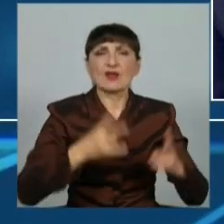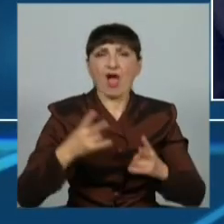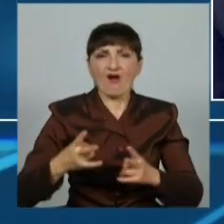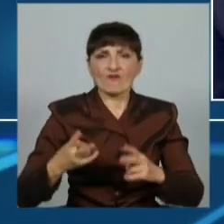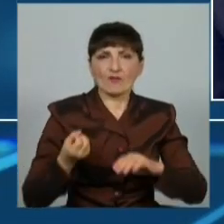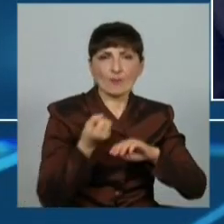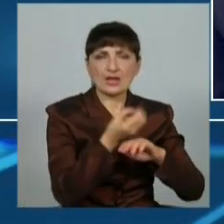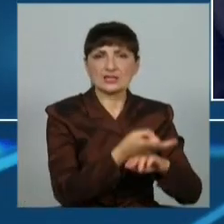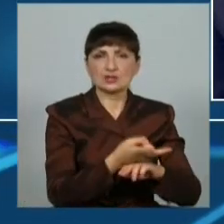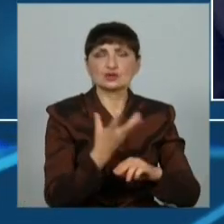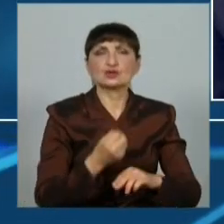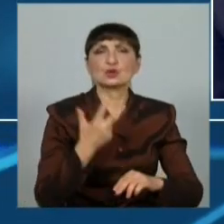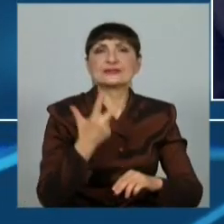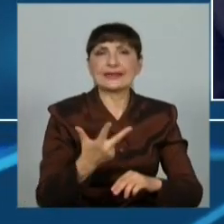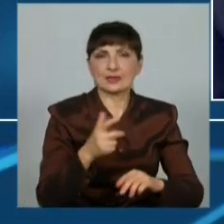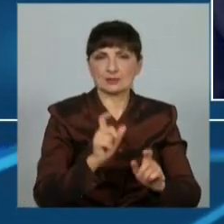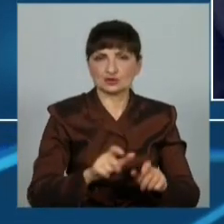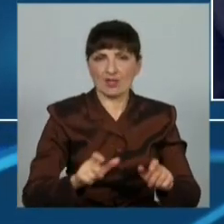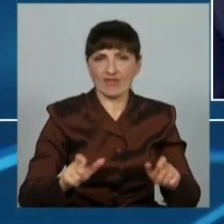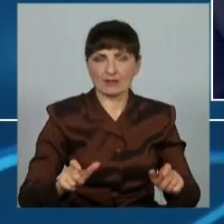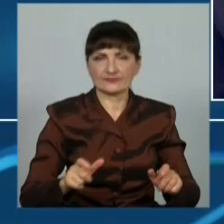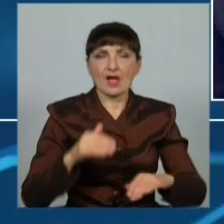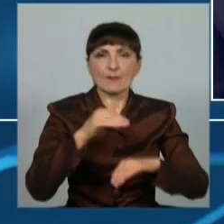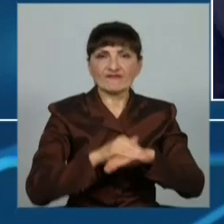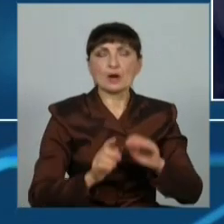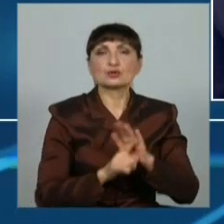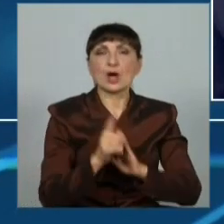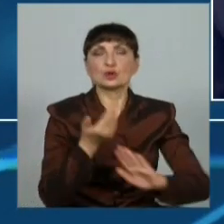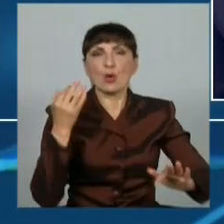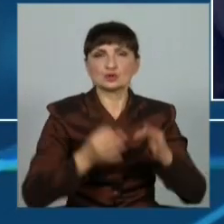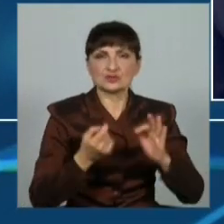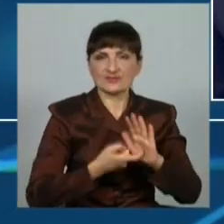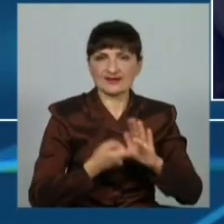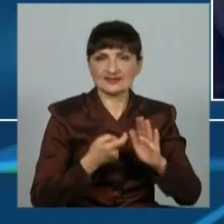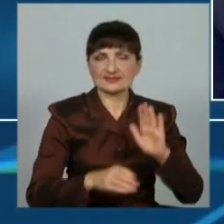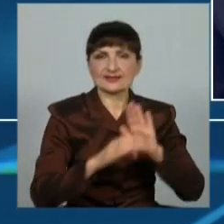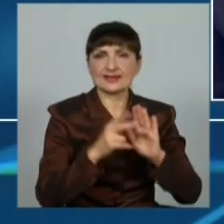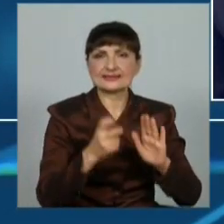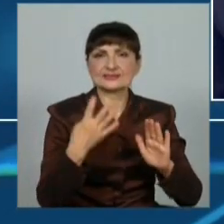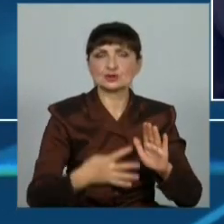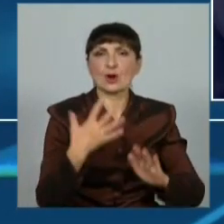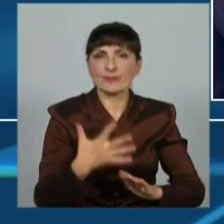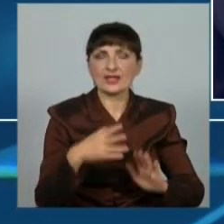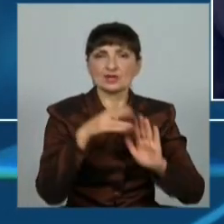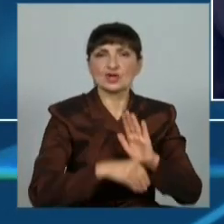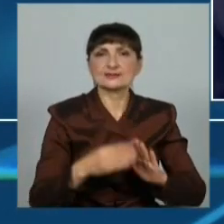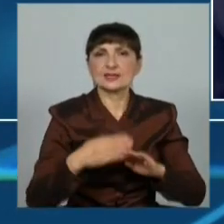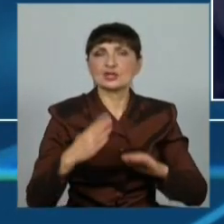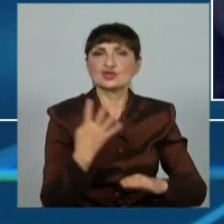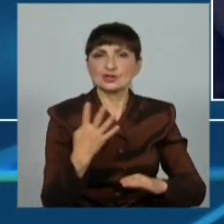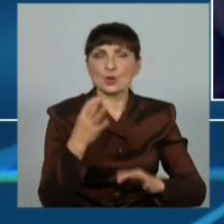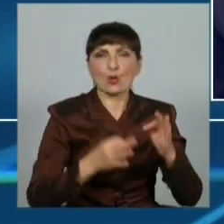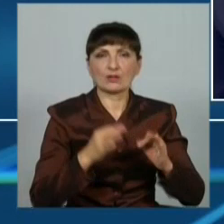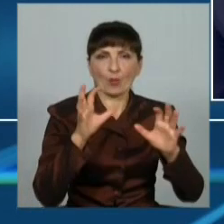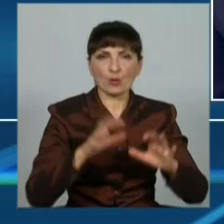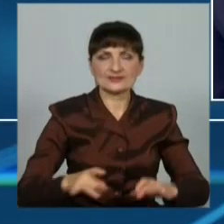в больницу доставлены еще 3 пассажира. По факту начато досудебное расследование по статье 345, часть 4 Уголовного